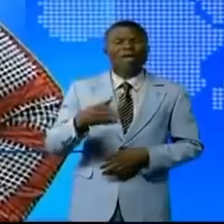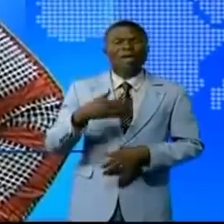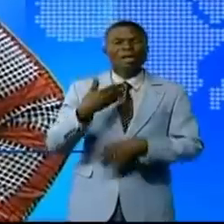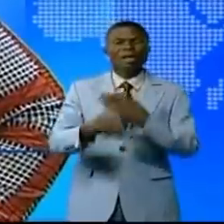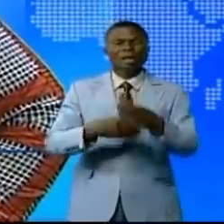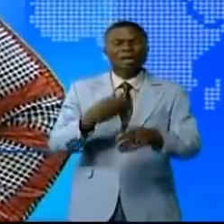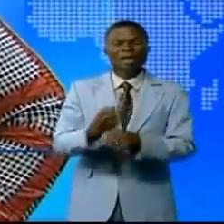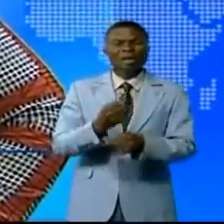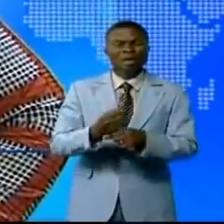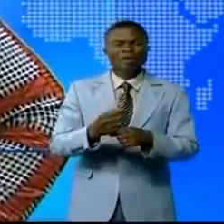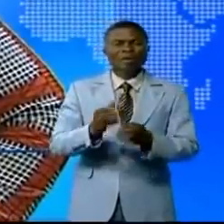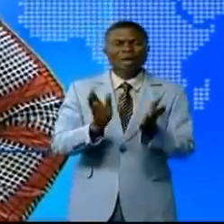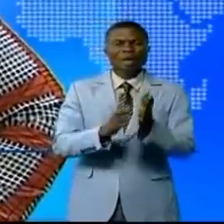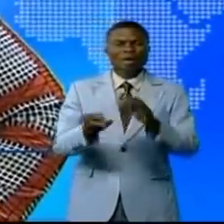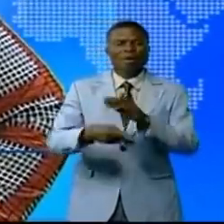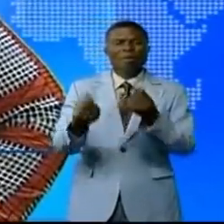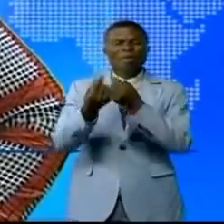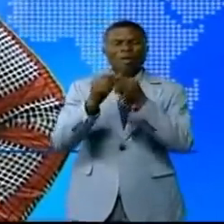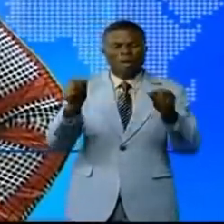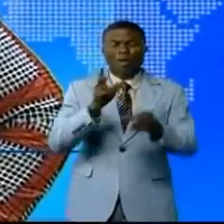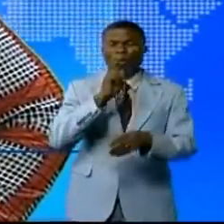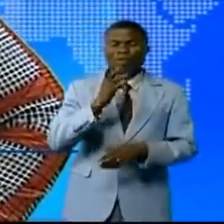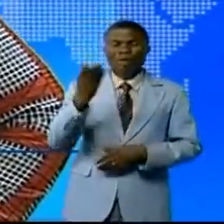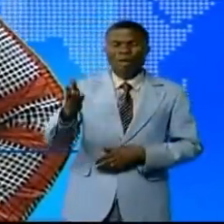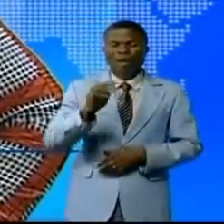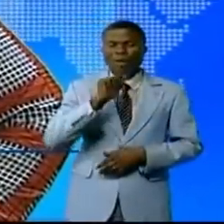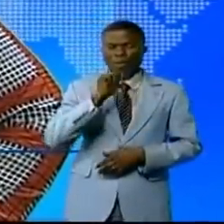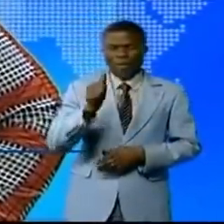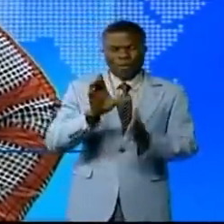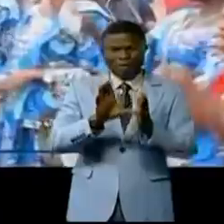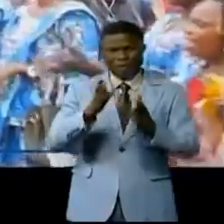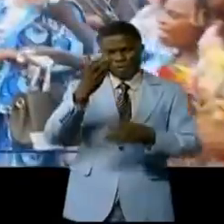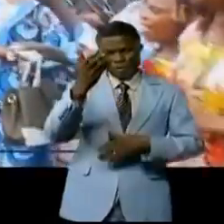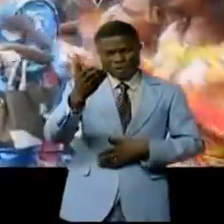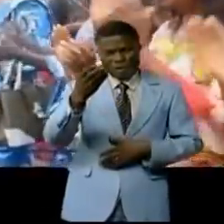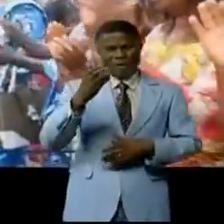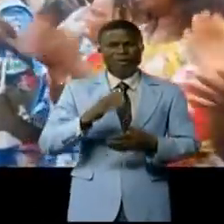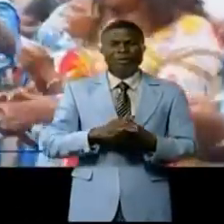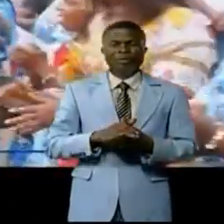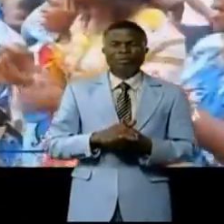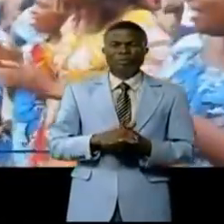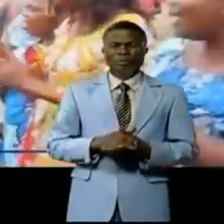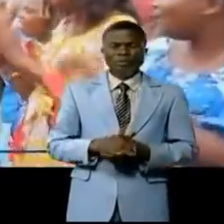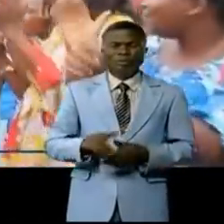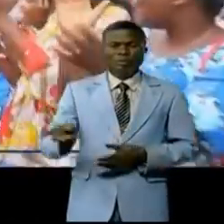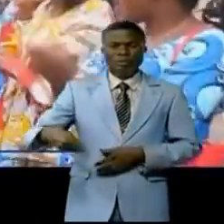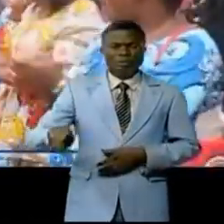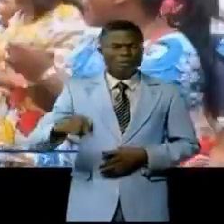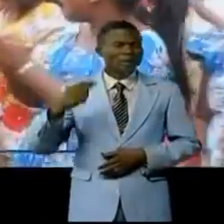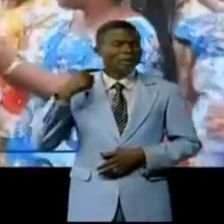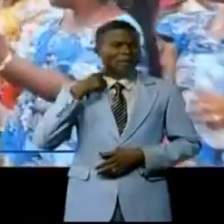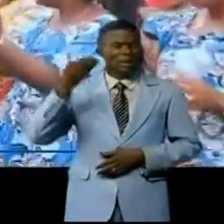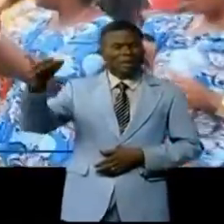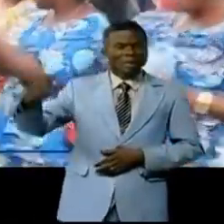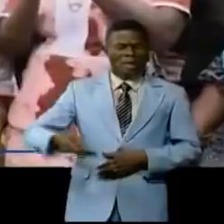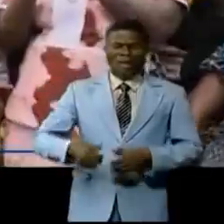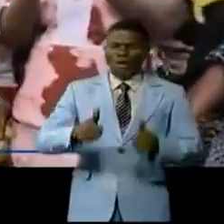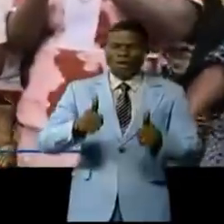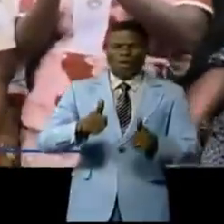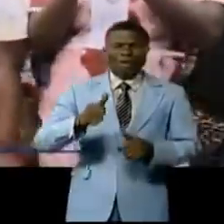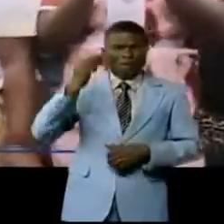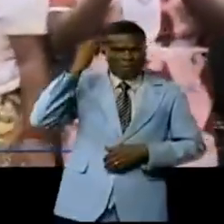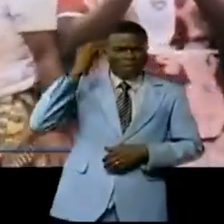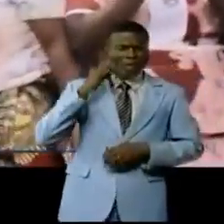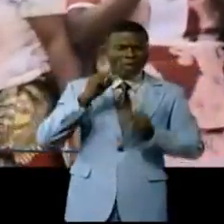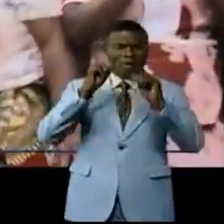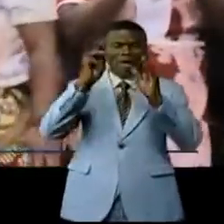de la gratuité de l'enseignement dans cette partie du pays. Reportage. La province du Kwango a réservé un accueil chaleureux au ministre de